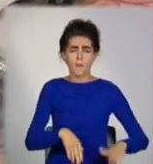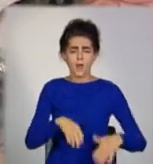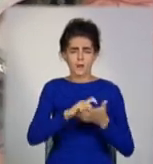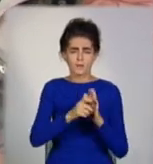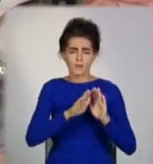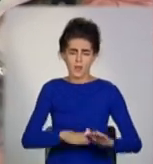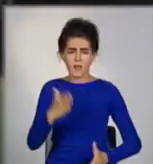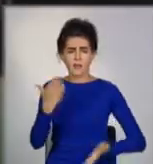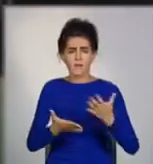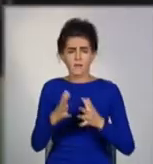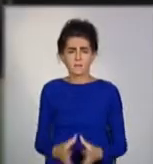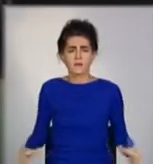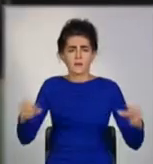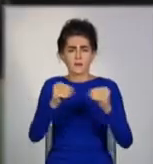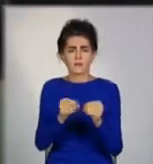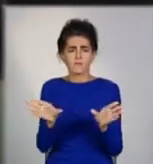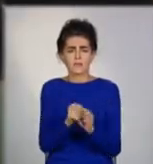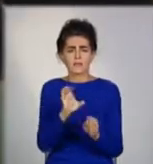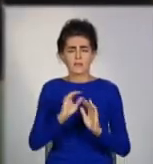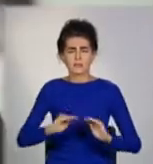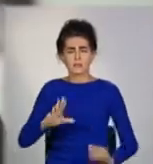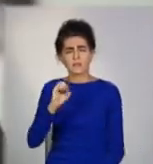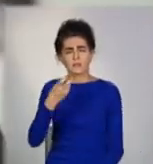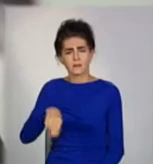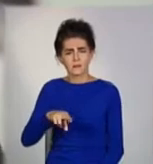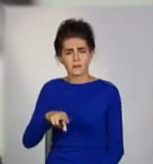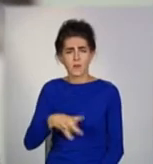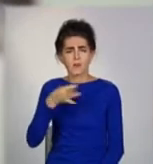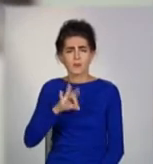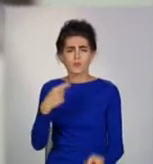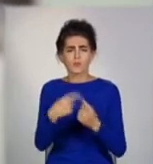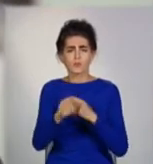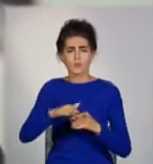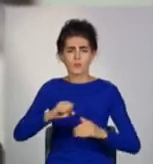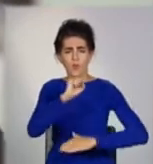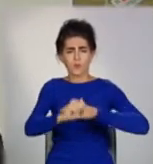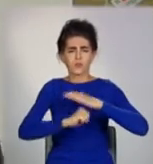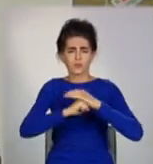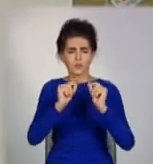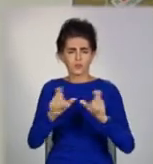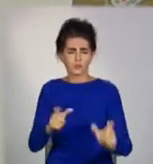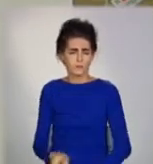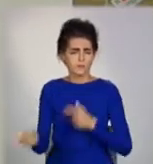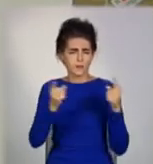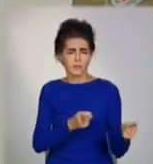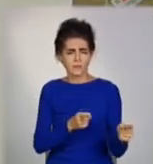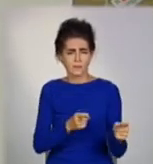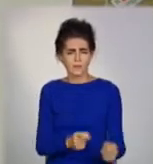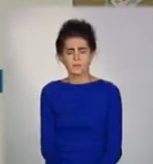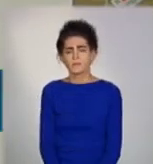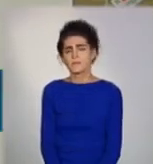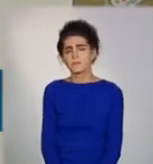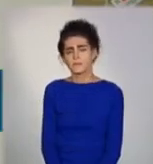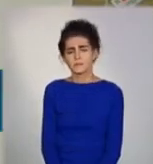або об'єднають класи з дитячим садочком. Інших дітей переведуть до опорної школи. Не знаємо, що може